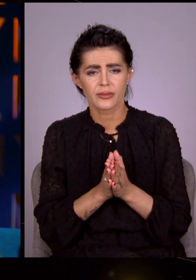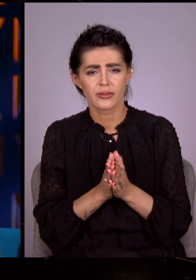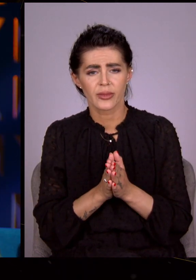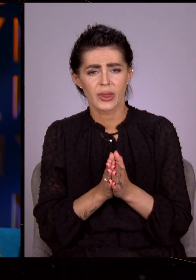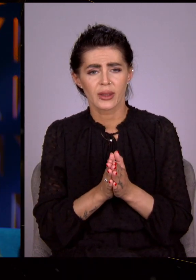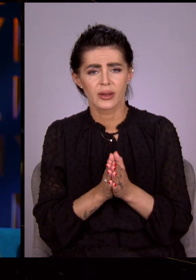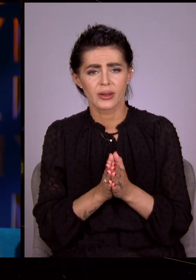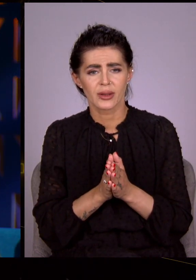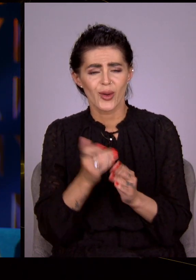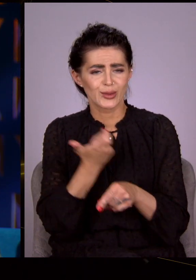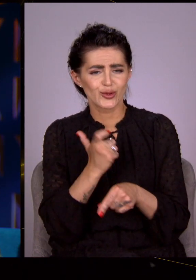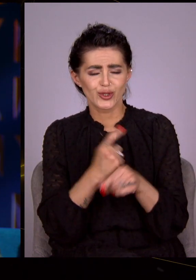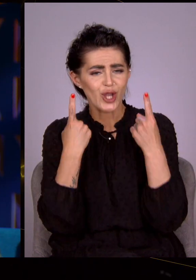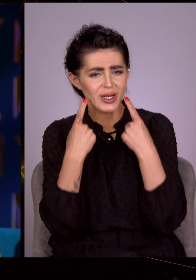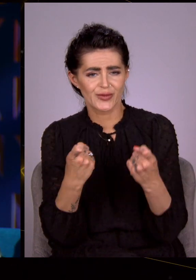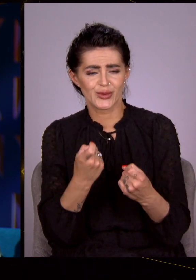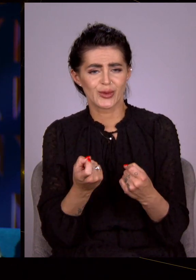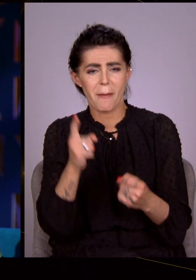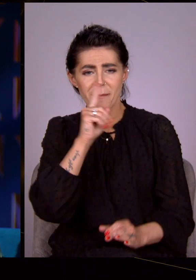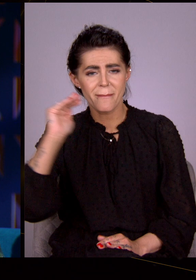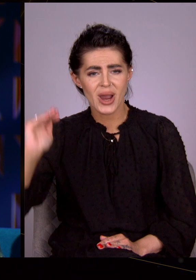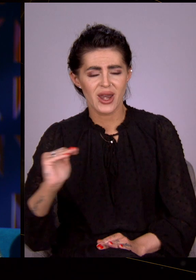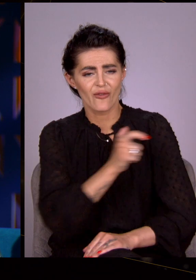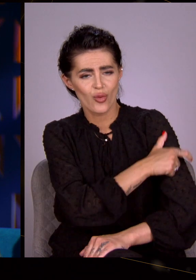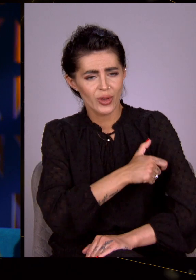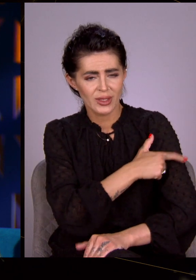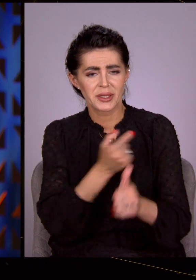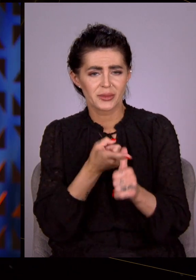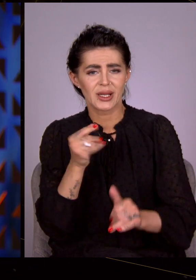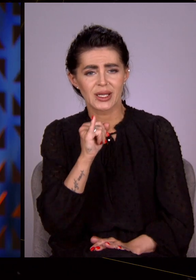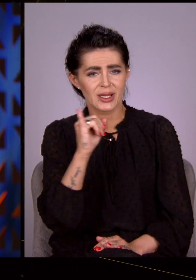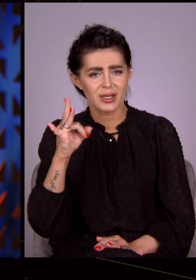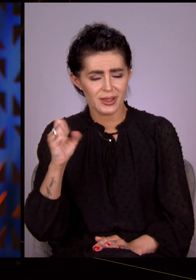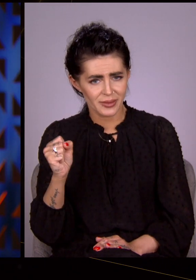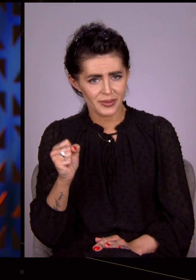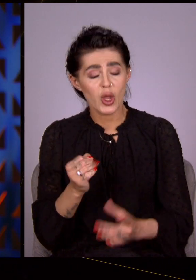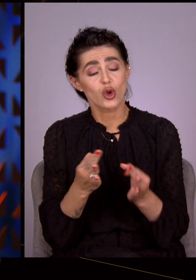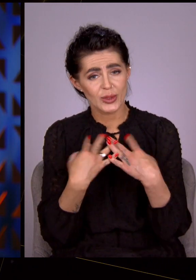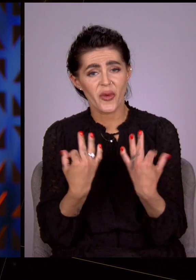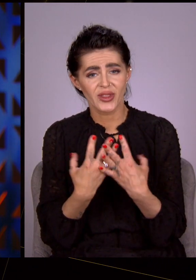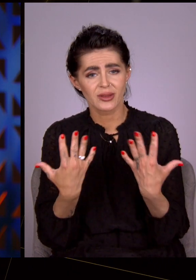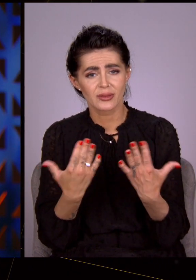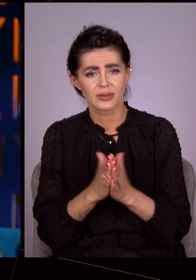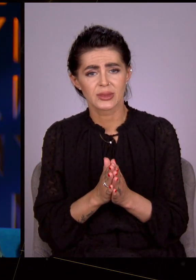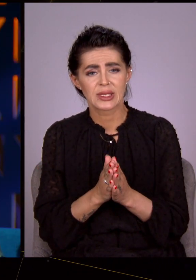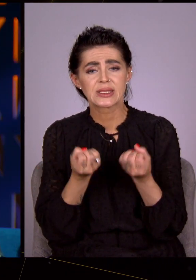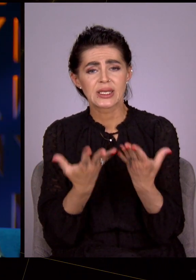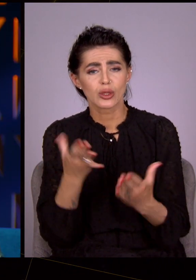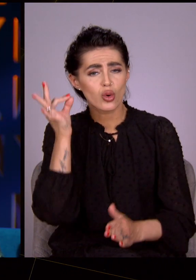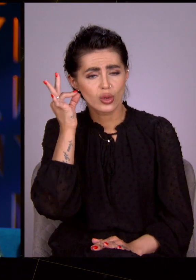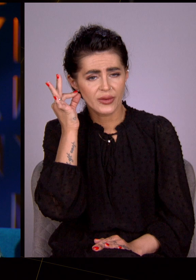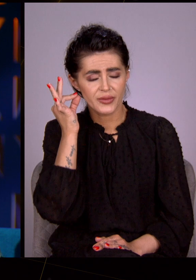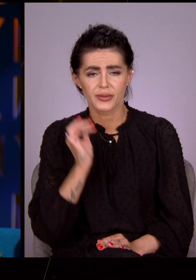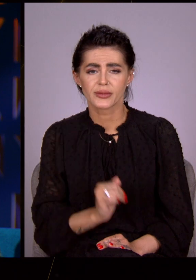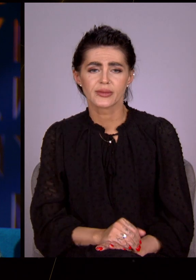чарівну маленьку волонтерочку, яку звати Іринка. Розповідайте, скільки їй рочків?